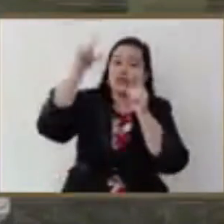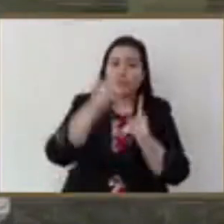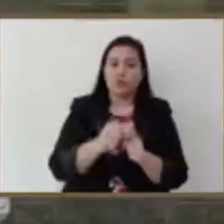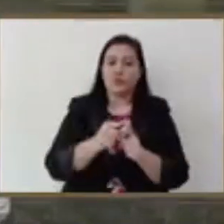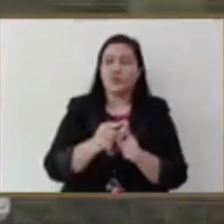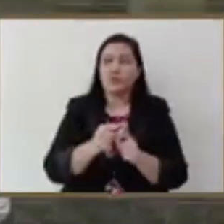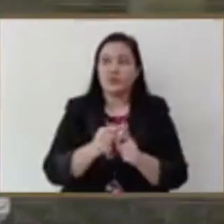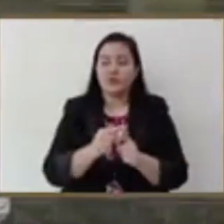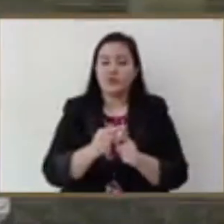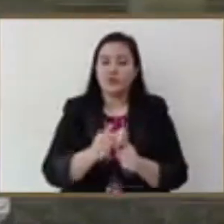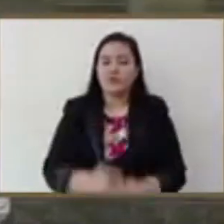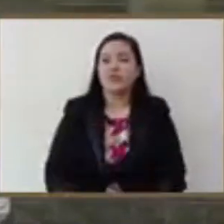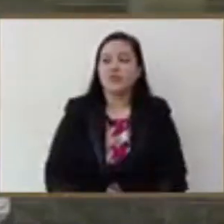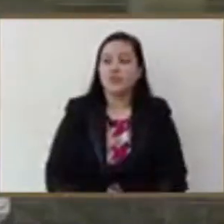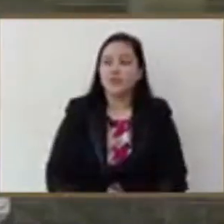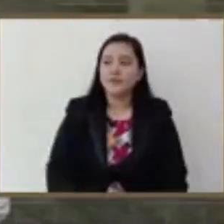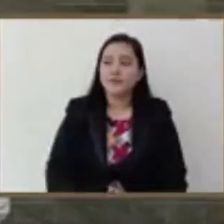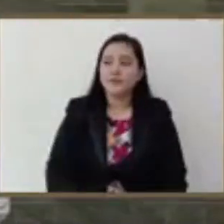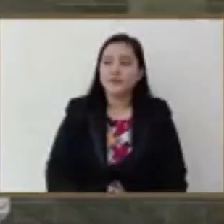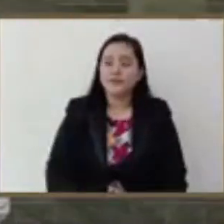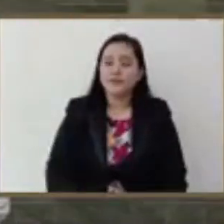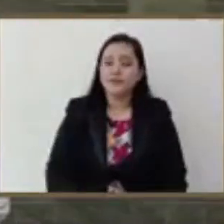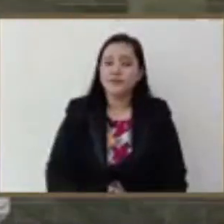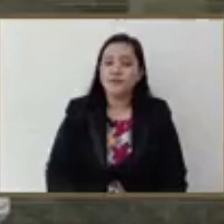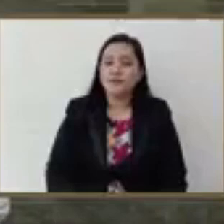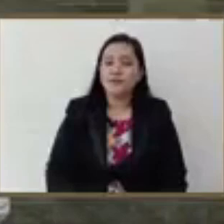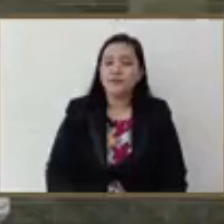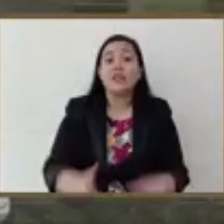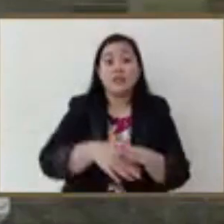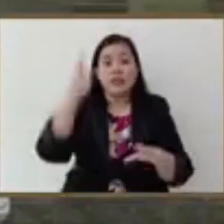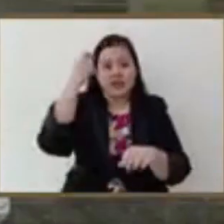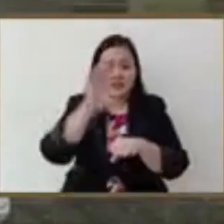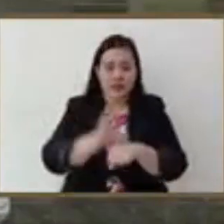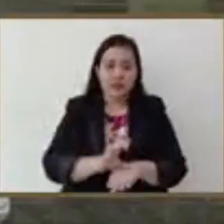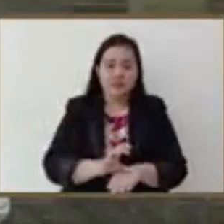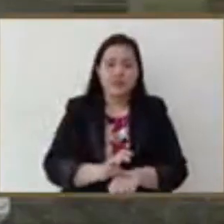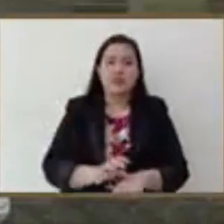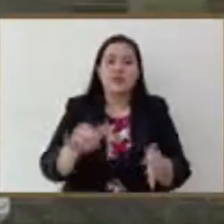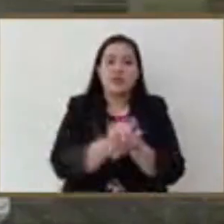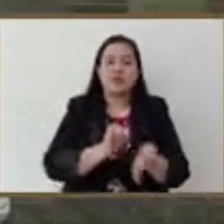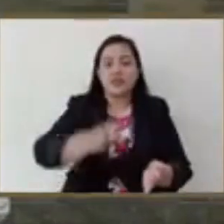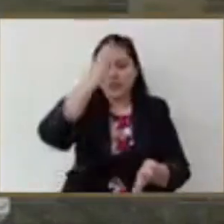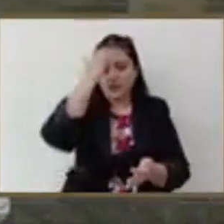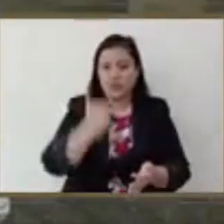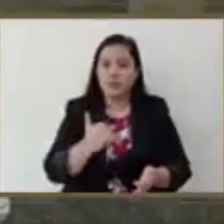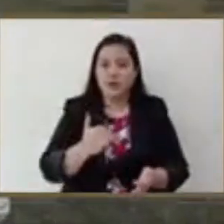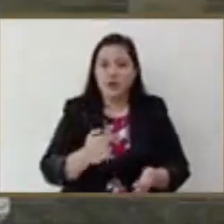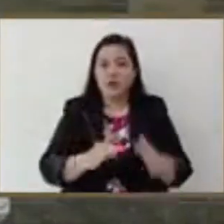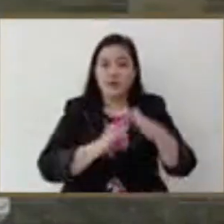ho yan. Kaya the church is the pillar and the ground of the truth. And then that's why the church must